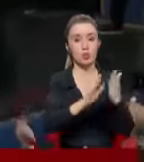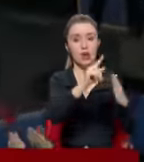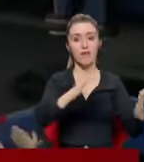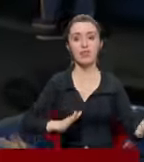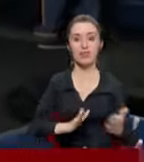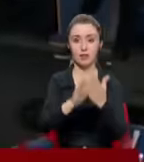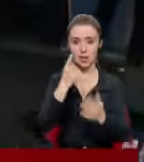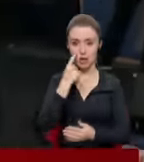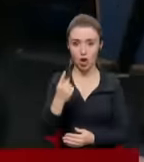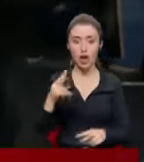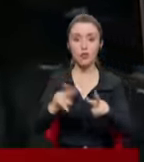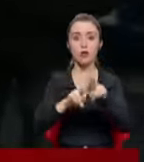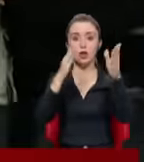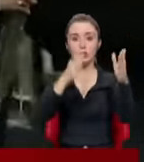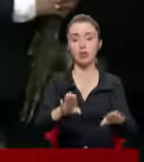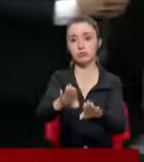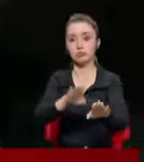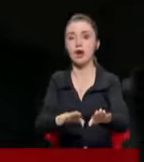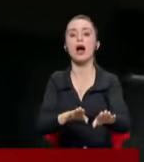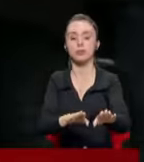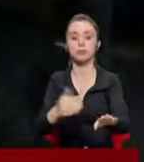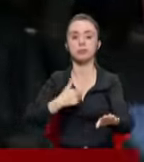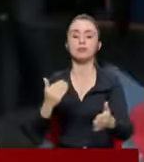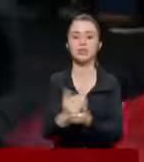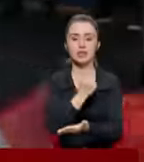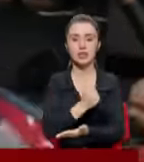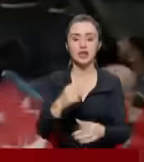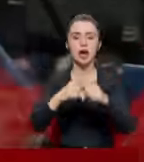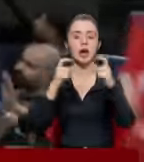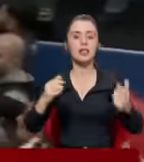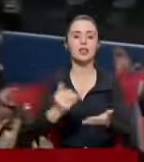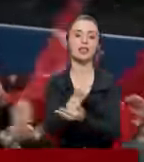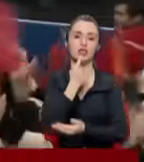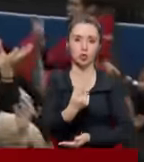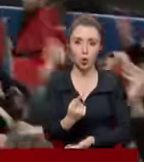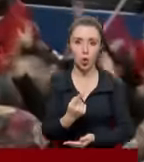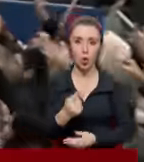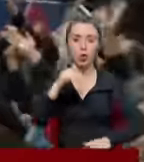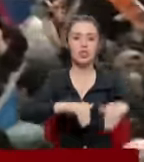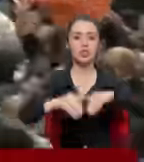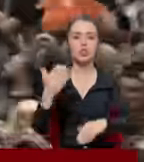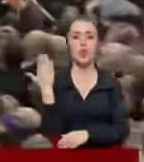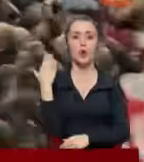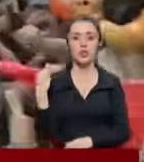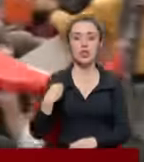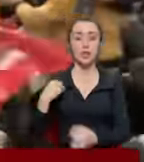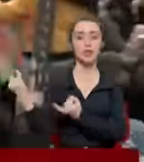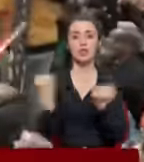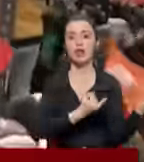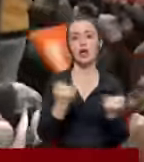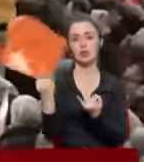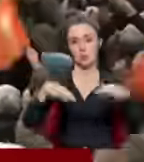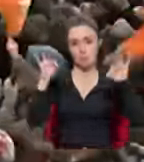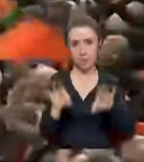tepkisi karşısında Murat kurum geri adım atmadı Biz kazanırsak Gazze kazanacak sözleri seçim öncesi yeni bir Tartışmanın